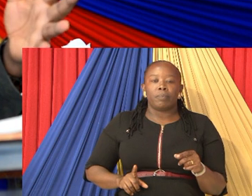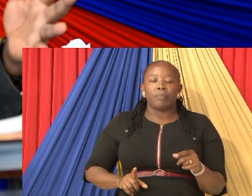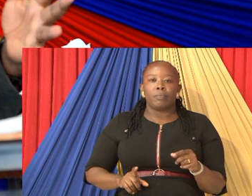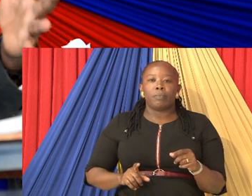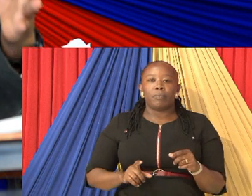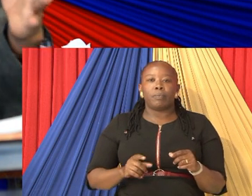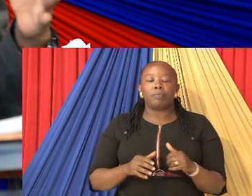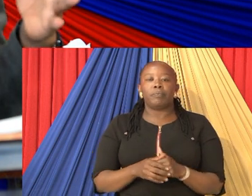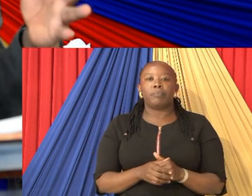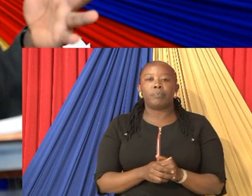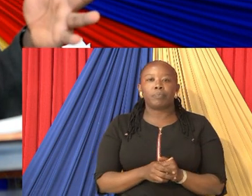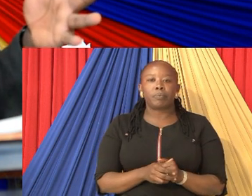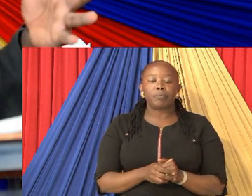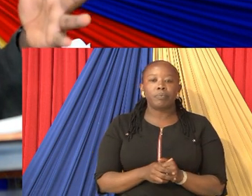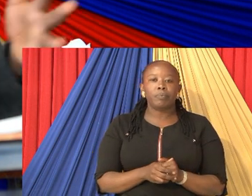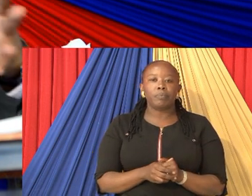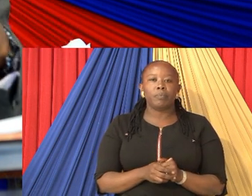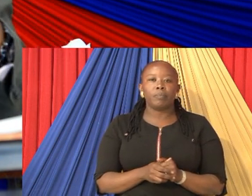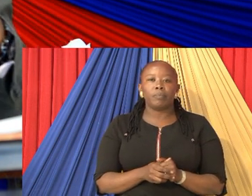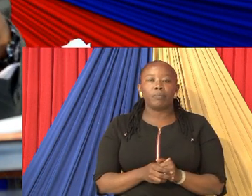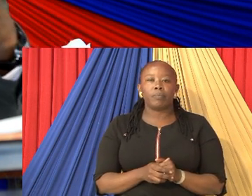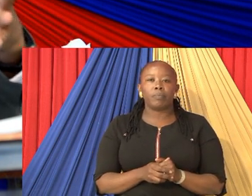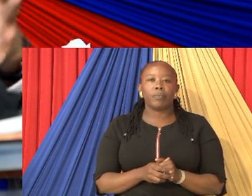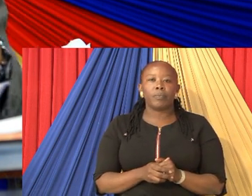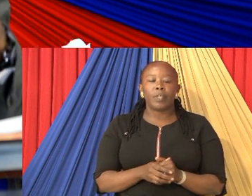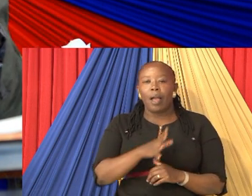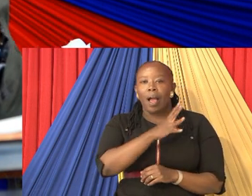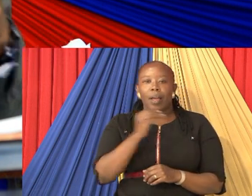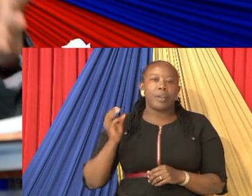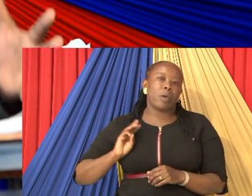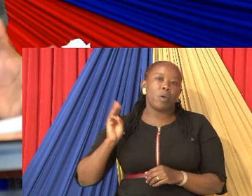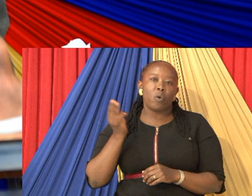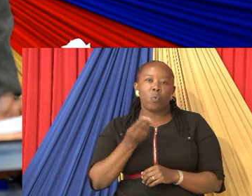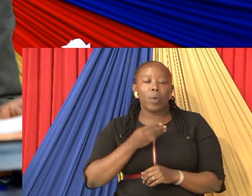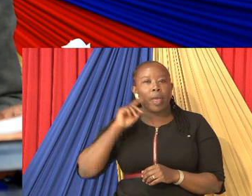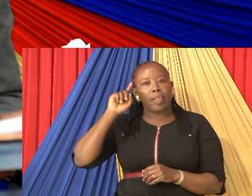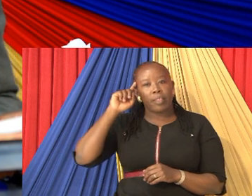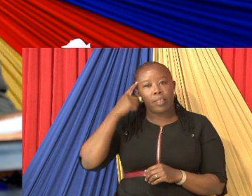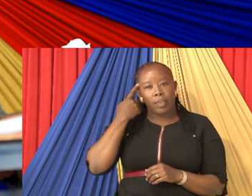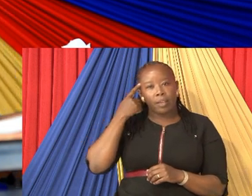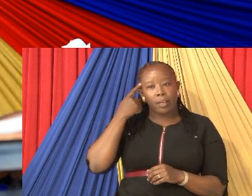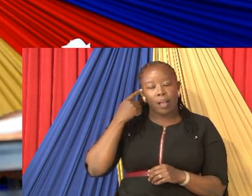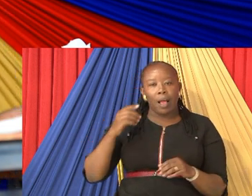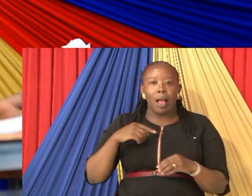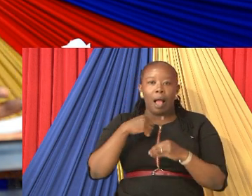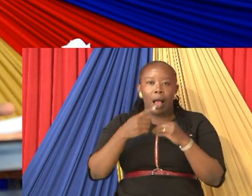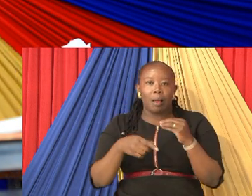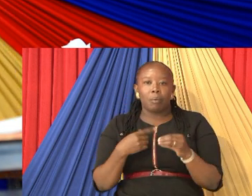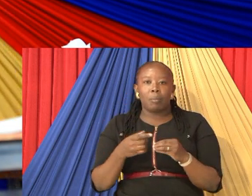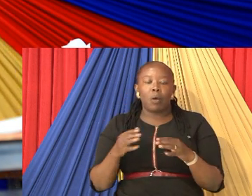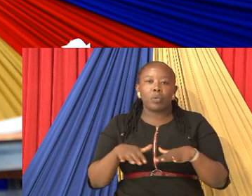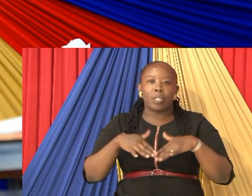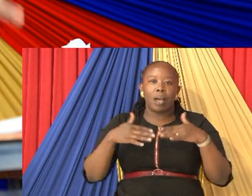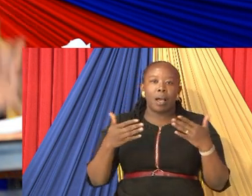pake Mungu. Na tutafikiria basi tukiingia katika malangoni pake Mungu, kwa maana